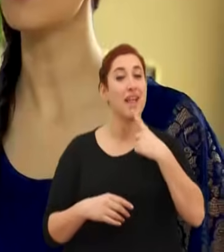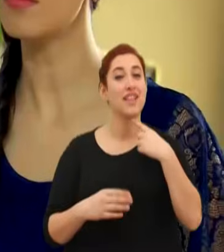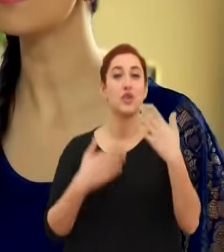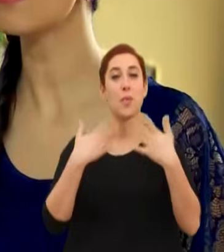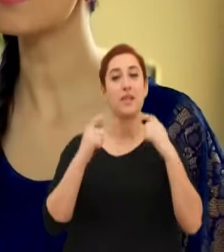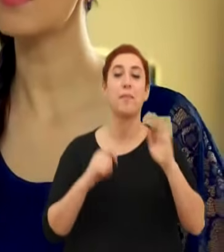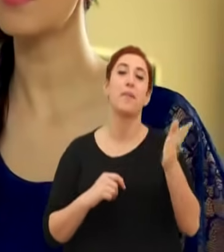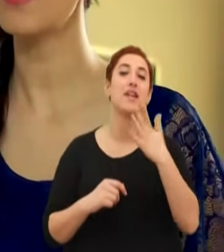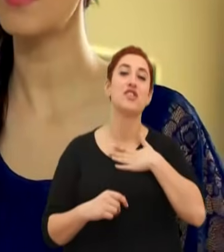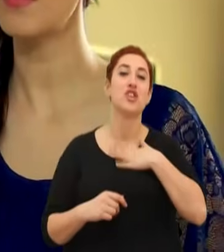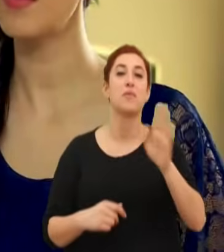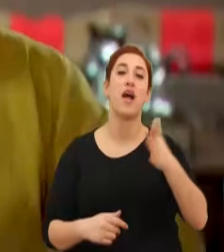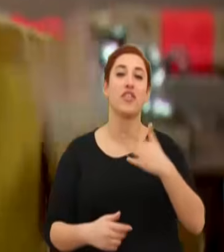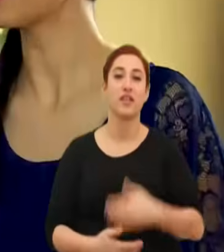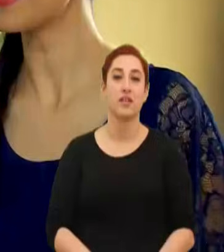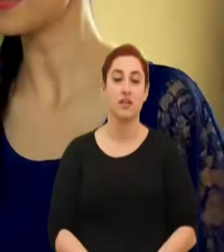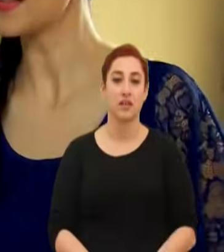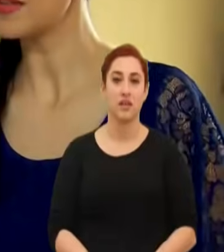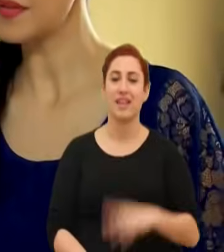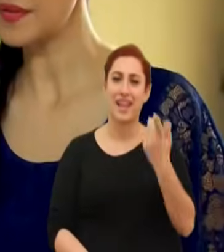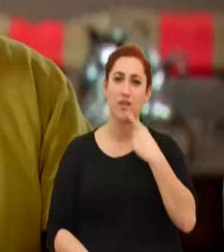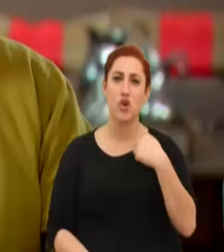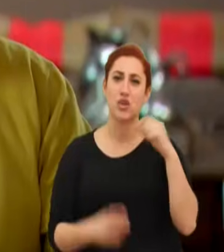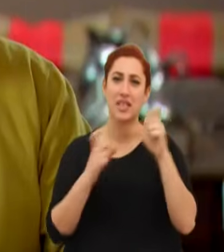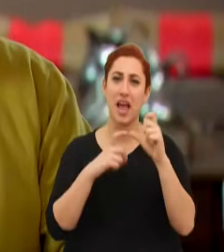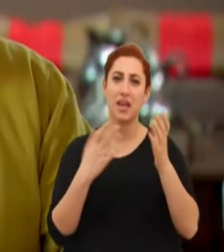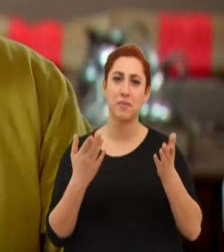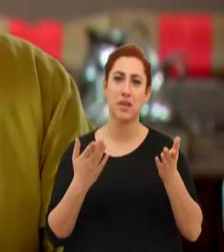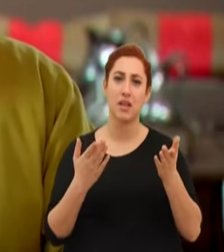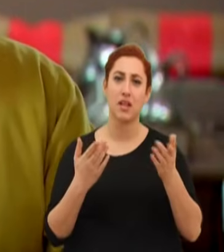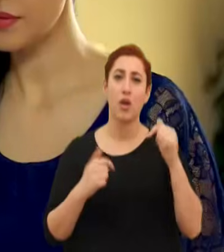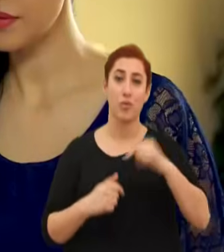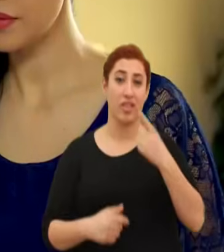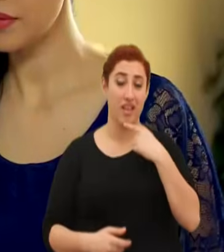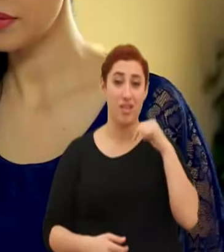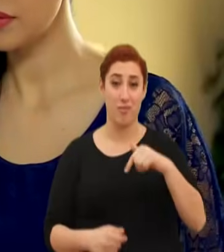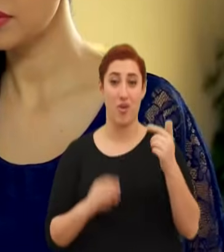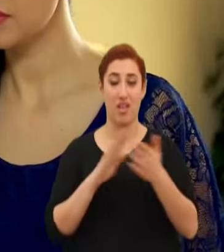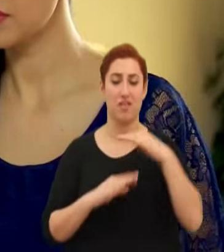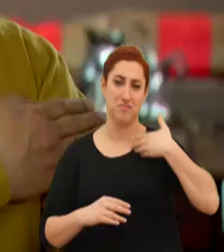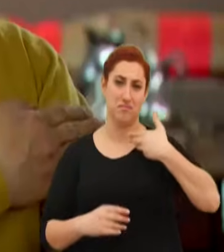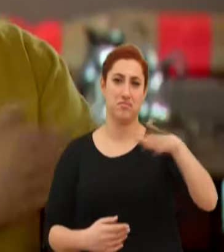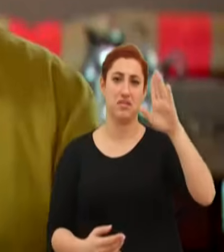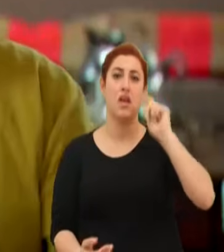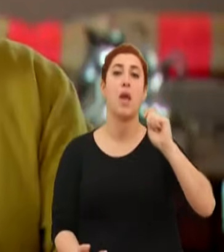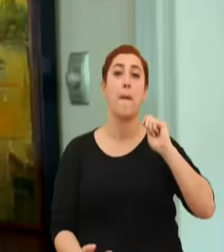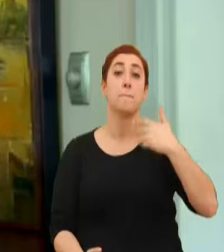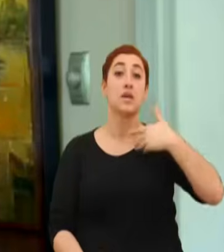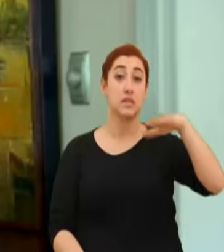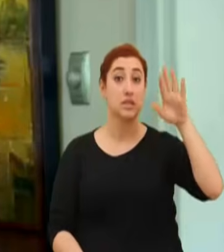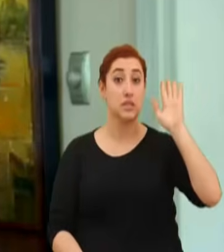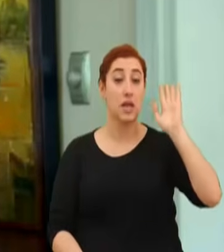tatlı konuşalım. Hadi canım, hadi canım. Ne diyorsun sen Serpil ya? Ha bu tatlıyı böyle elimin tersiyle kaldırıp